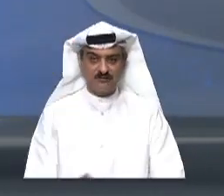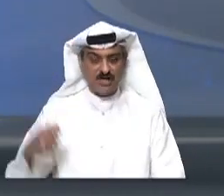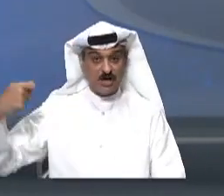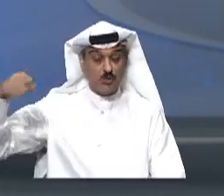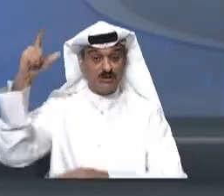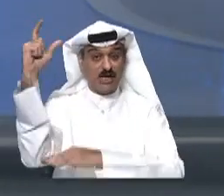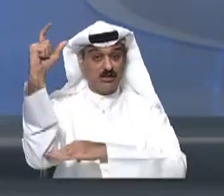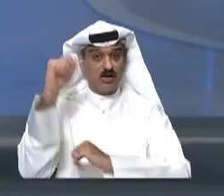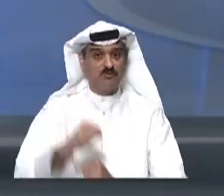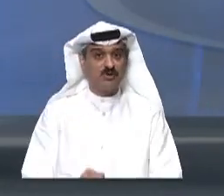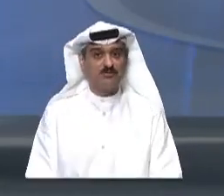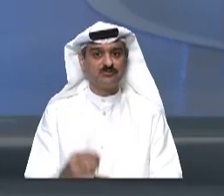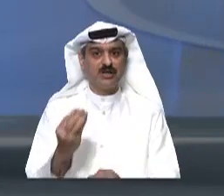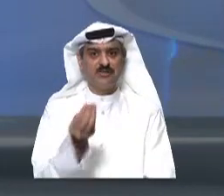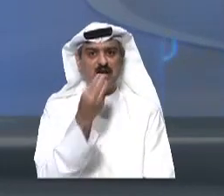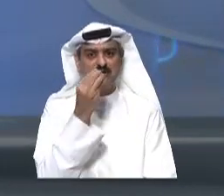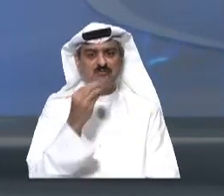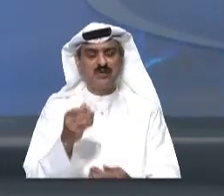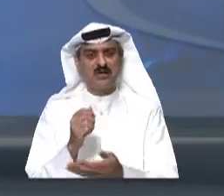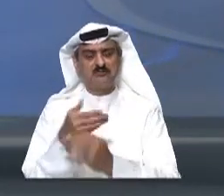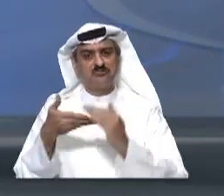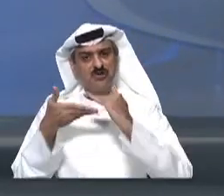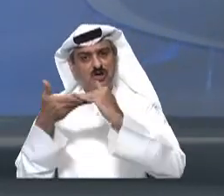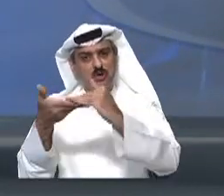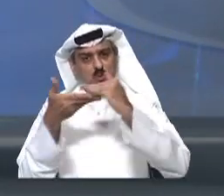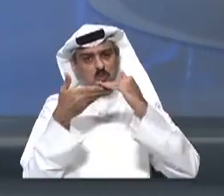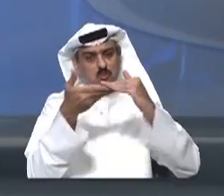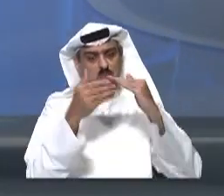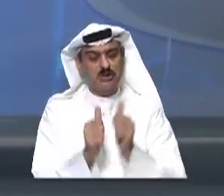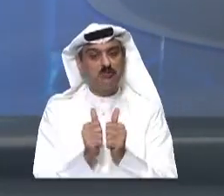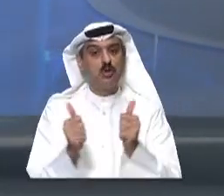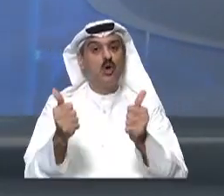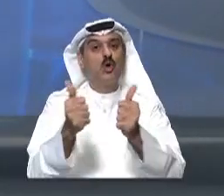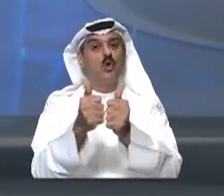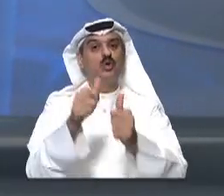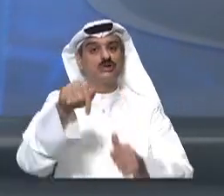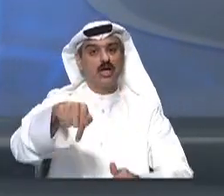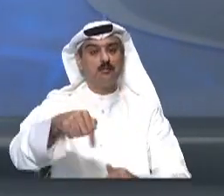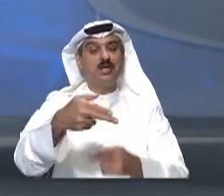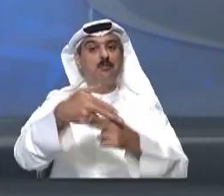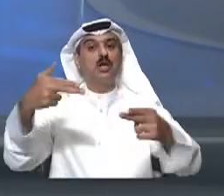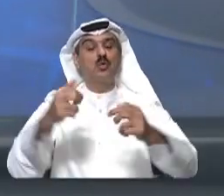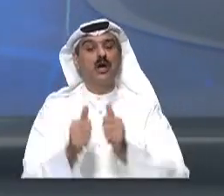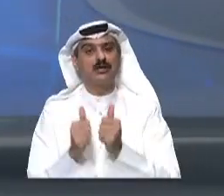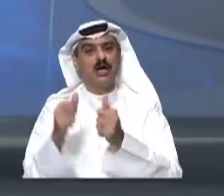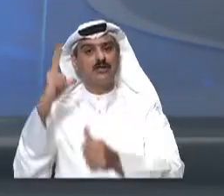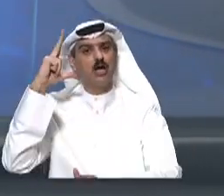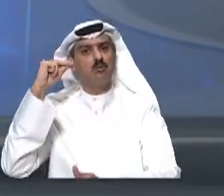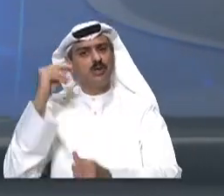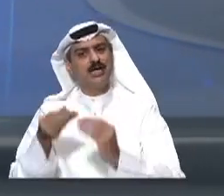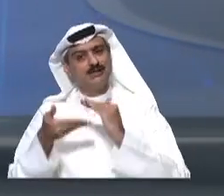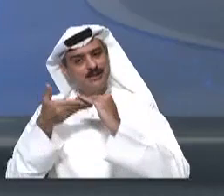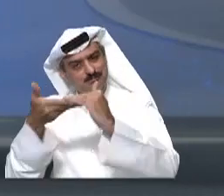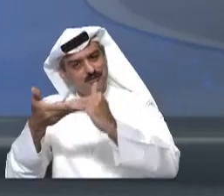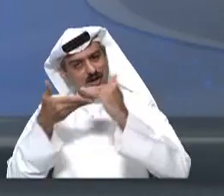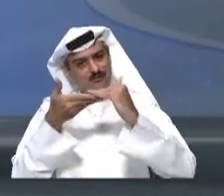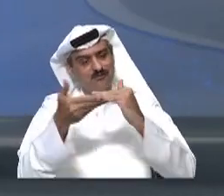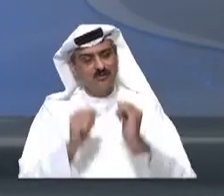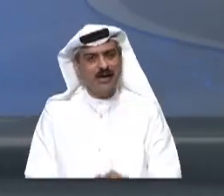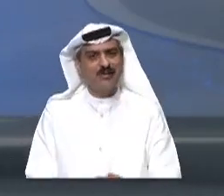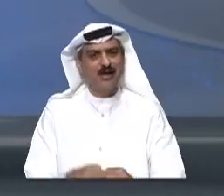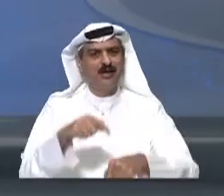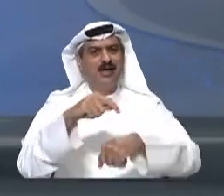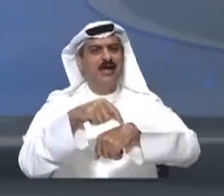مشروع عموم الطعام بهدف مساعدة الأسر المحتاجة والمتعففة في دولة الكويت قبل حلول شهر رمضان